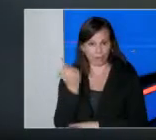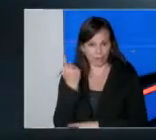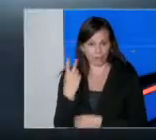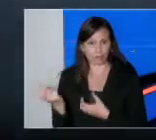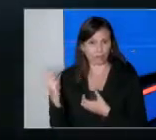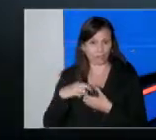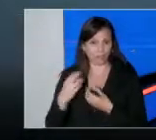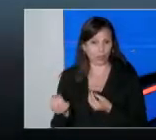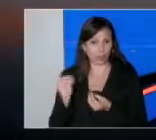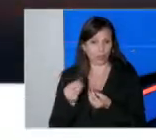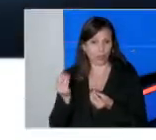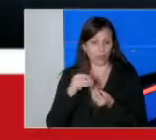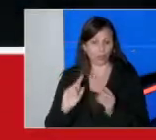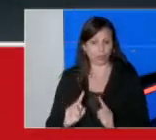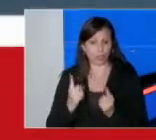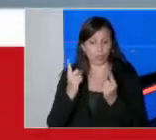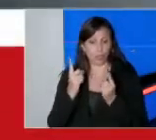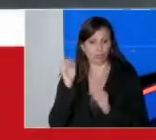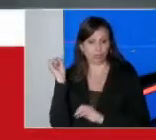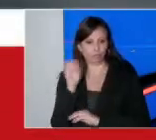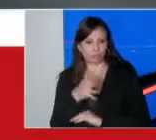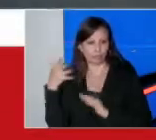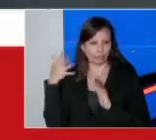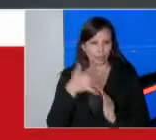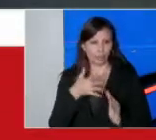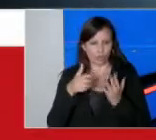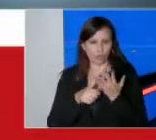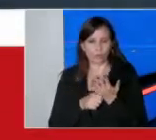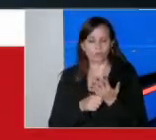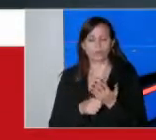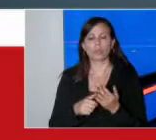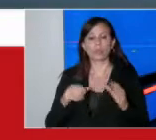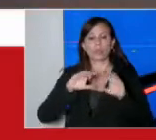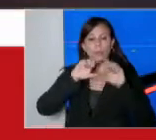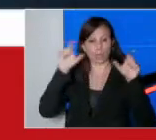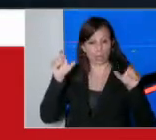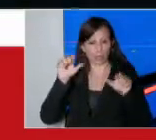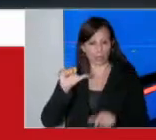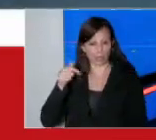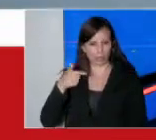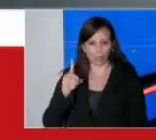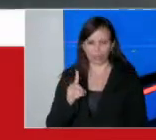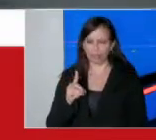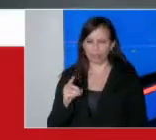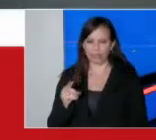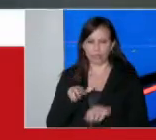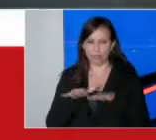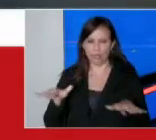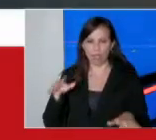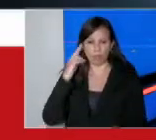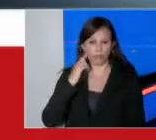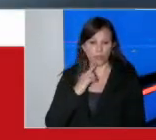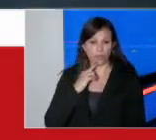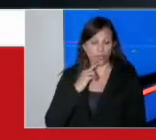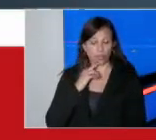מצטרף לעליית תלולה בתקיפות של תחבורה ציבורית באזור הדרום, מאגד נמסר, מדובר בתופעה מבישה, המשבשת את